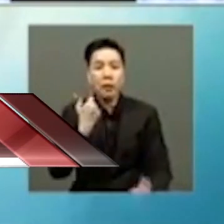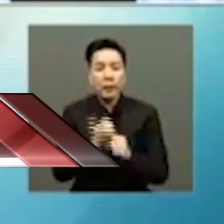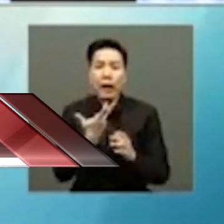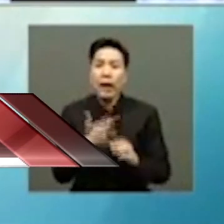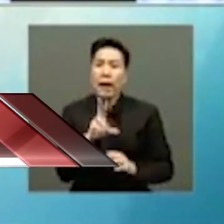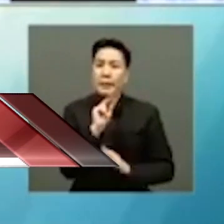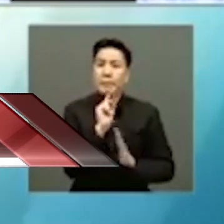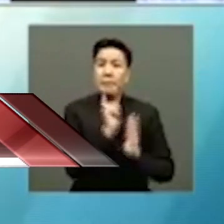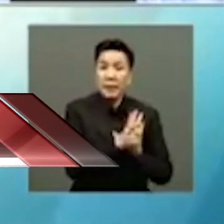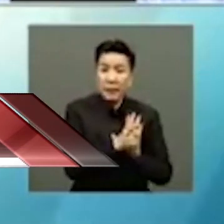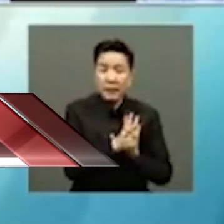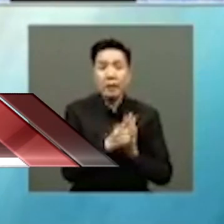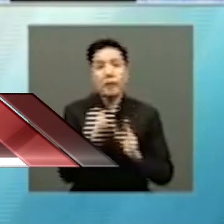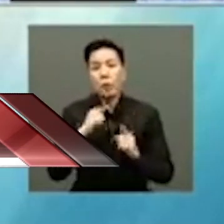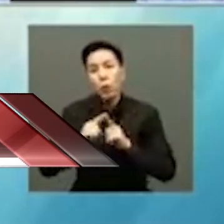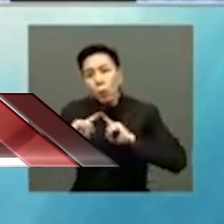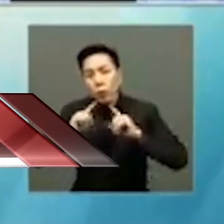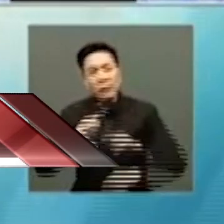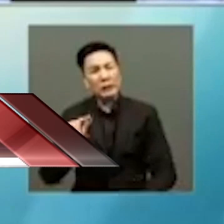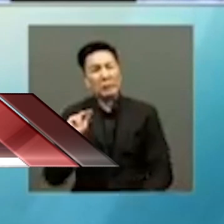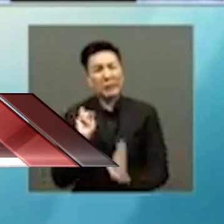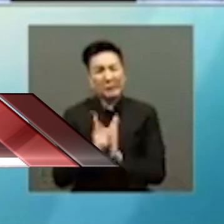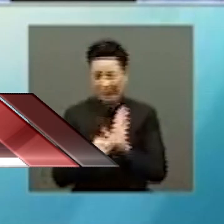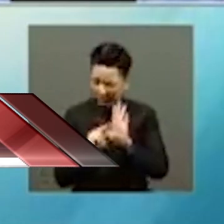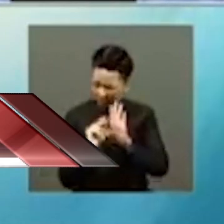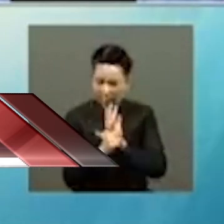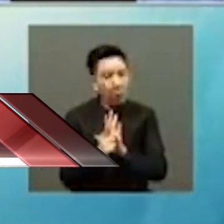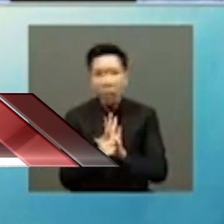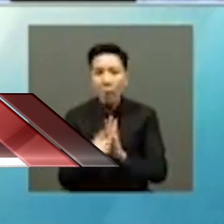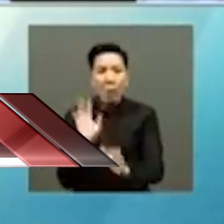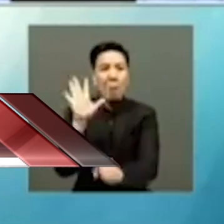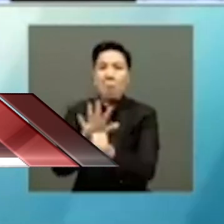คือการเหลื่อมเวลาทำงานนะครับเพราะว่าตอนนี้เนี่ยในภาคราชการบางแห่งก็มีการรายงานว่าให้เหลื่อมประมาณซัก30นาทียังคุยกันนะครับว่า 30